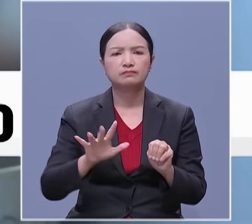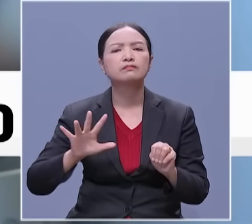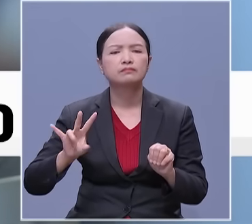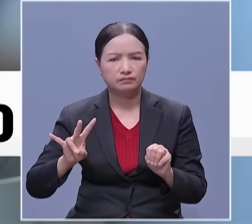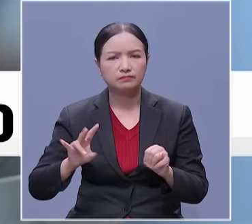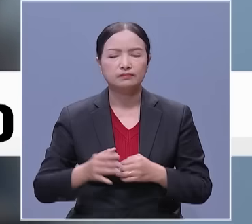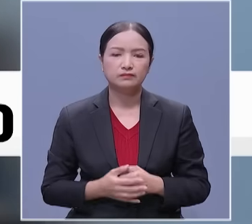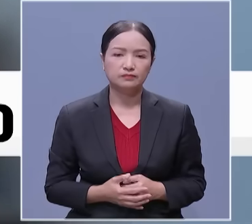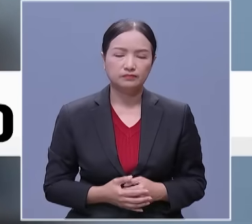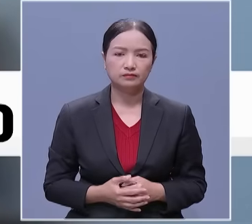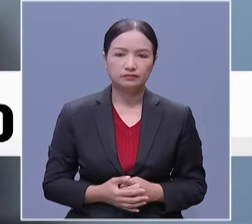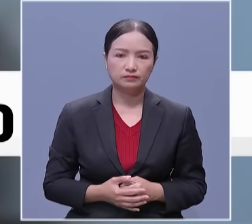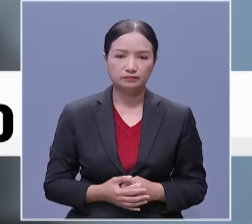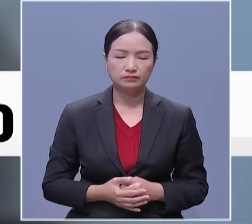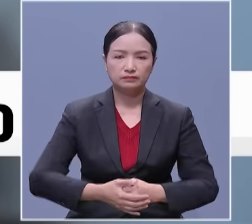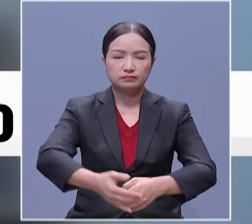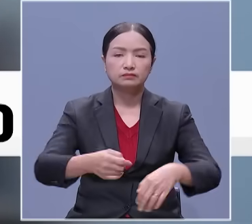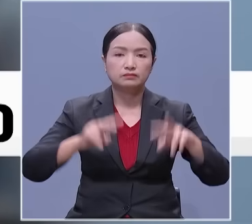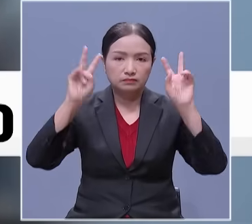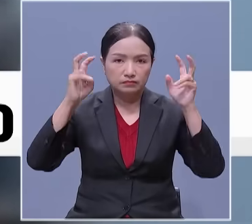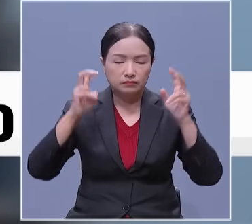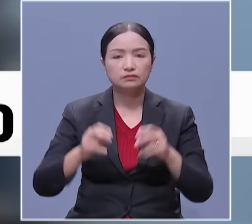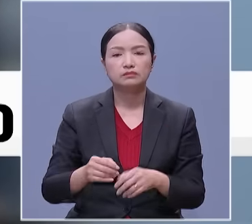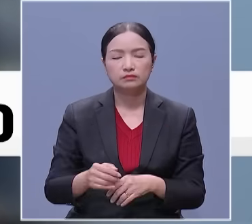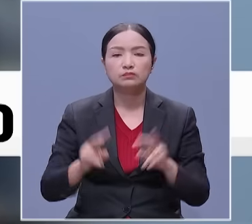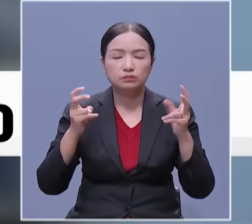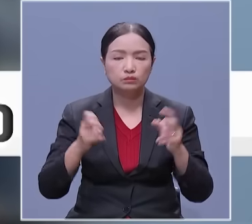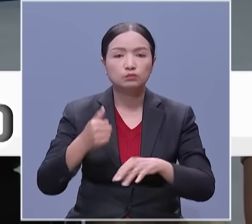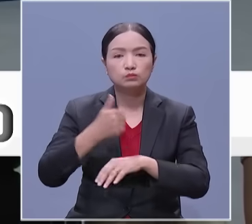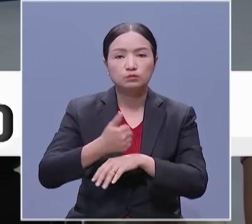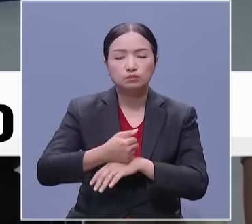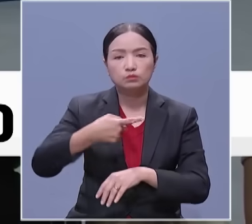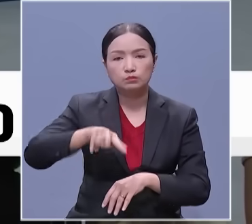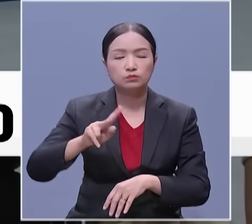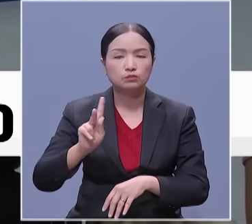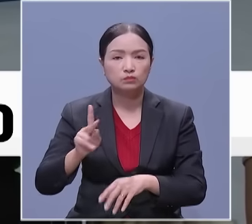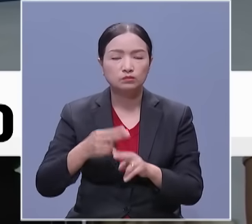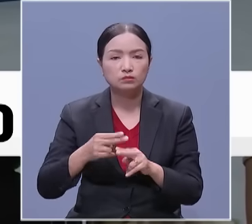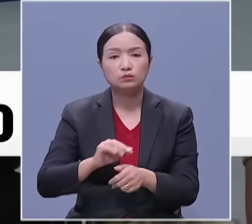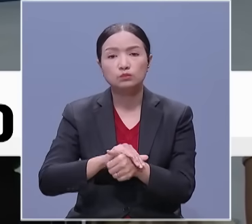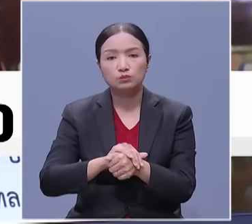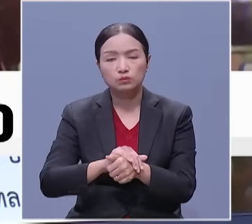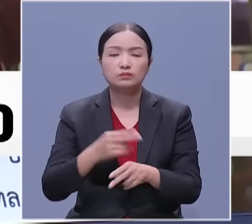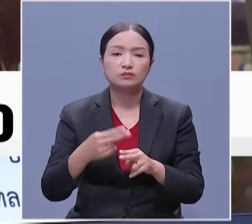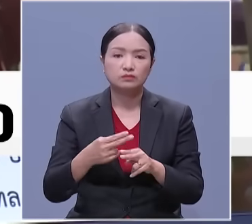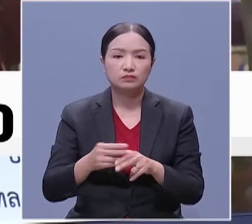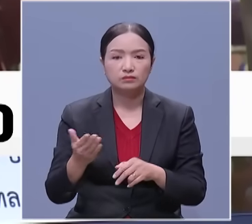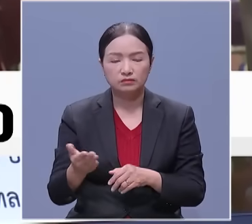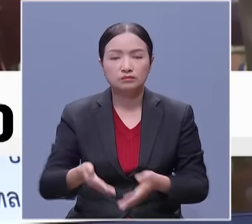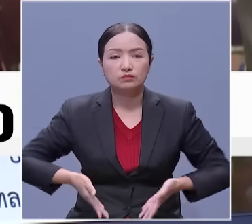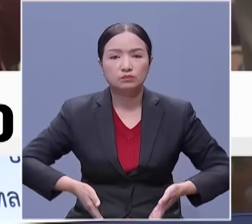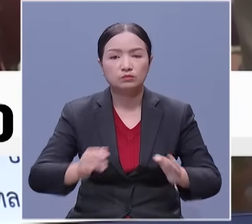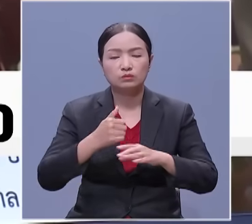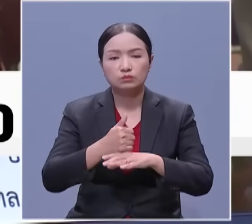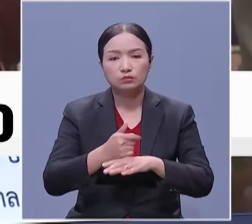157ส่วนประเด็นเรื่องที่ผู้การเต่าพลตำรวจตรีจรูญเกียรติปานแก้วรักษาการผู้บังคับการตำรวจทางหลวงบ